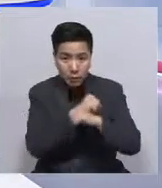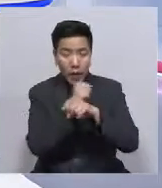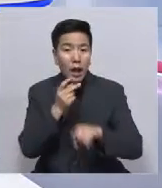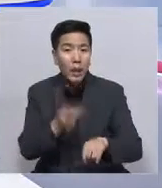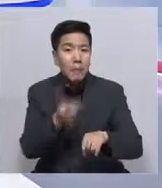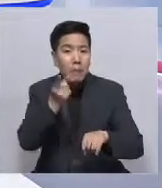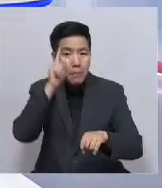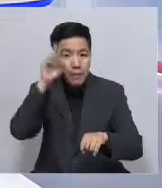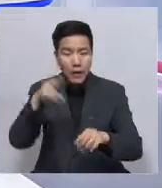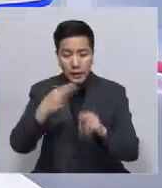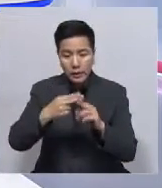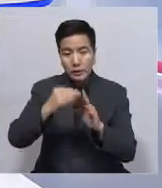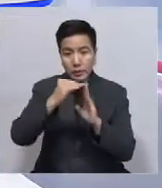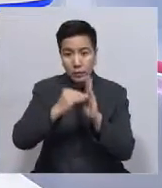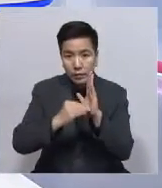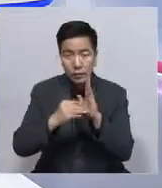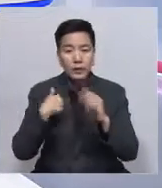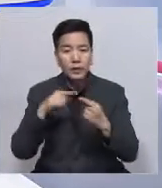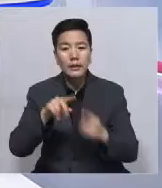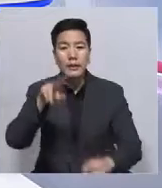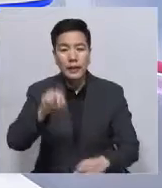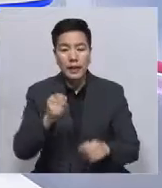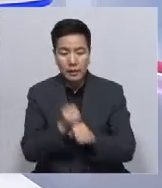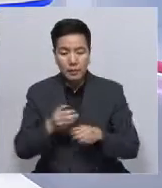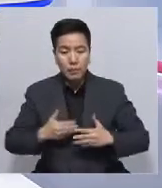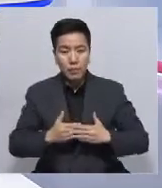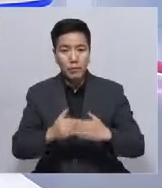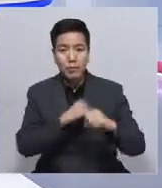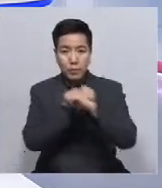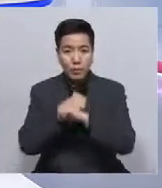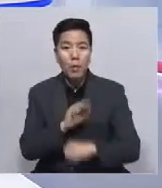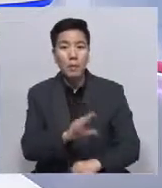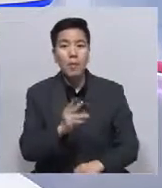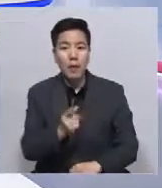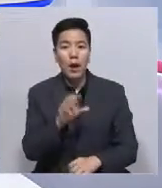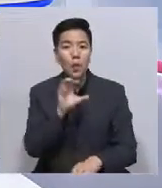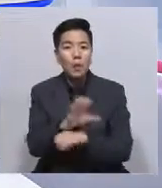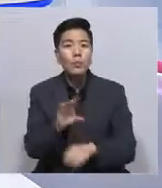นัขบ้าแล้วก็มีการลงชื่อด้วยนะครับเพื่อที่จะนัดทำหมันเพื่อควบคุมจำนวนสัตว์ครับ